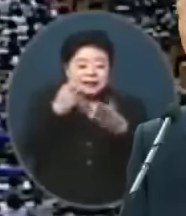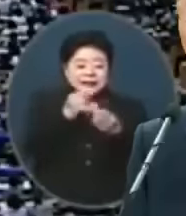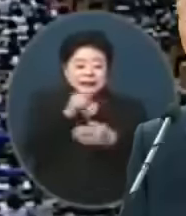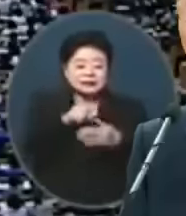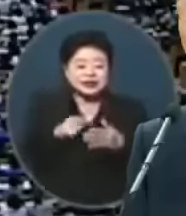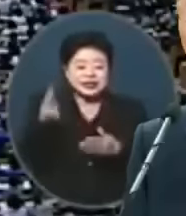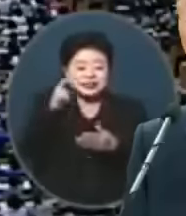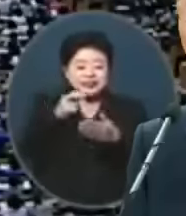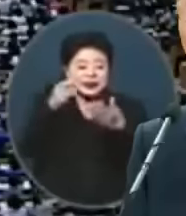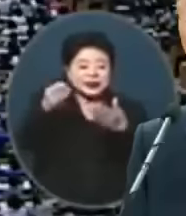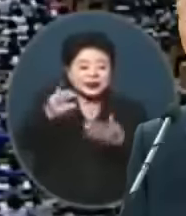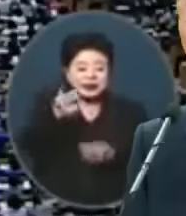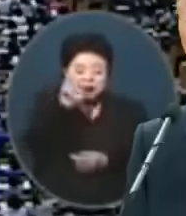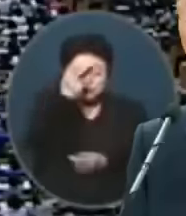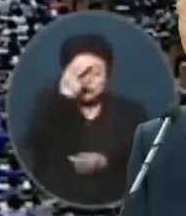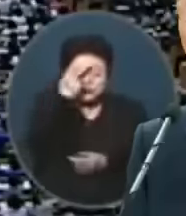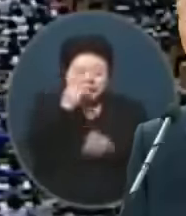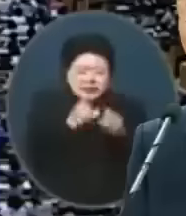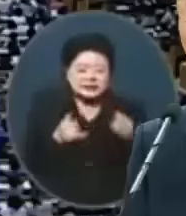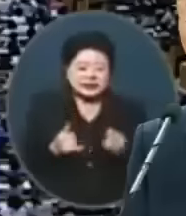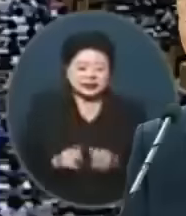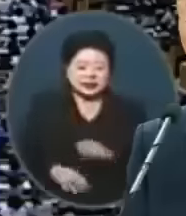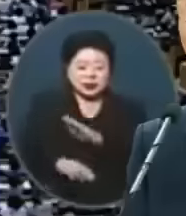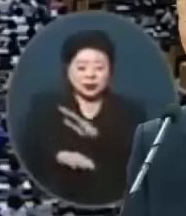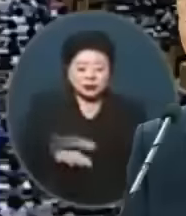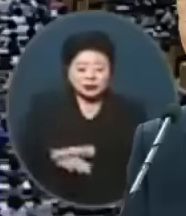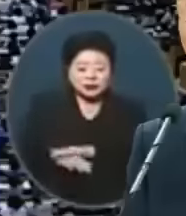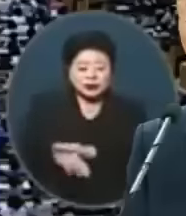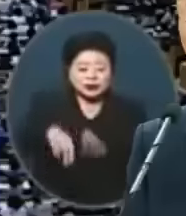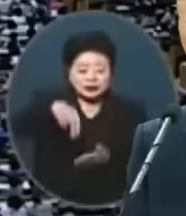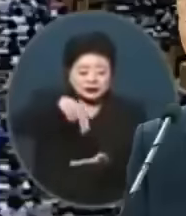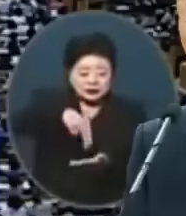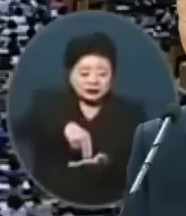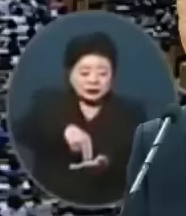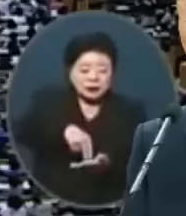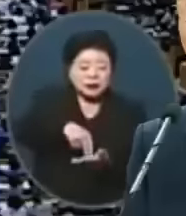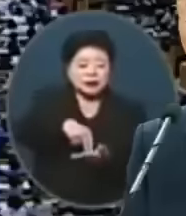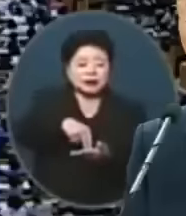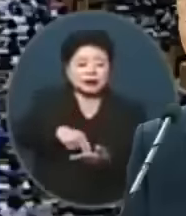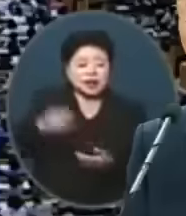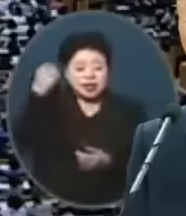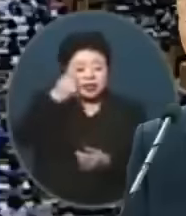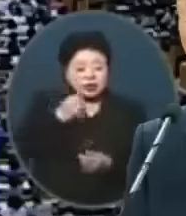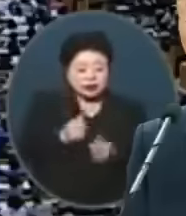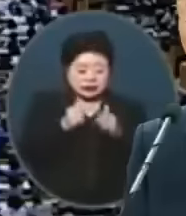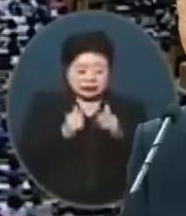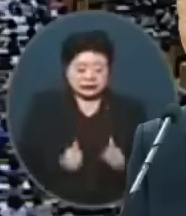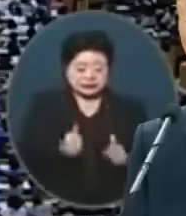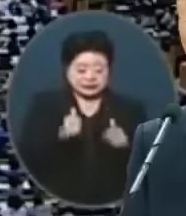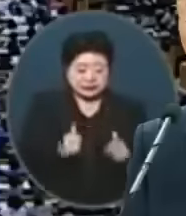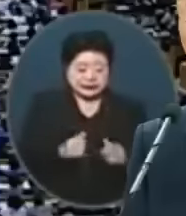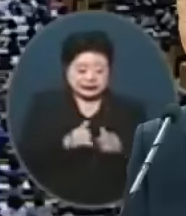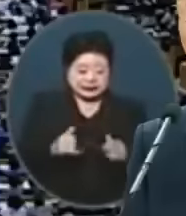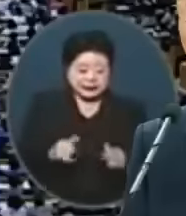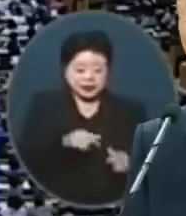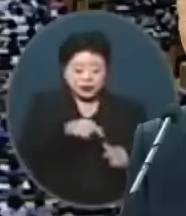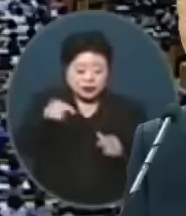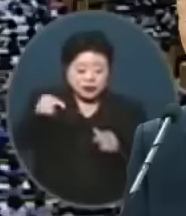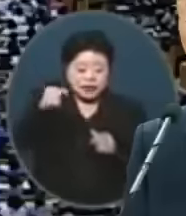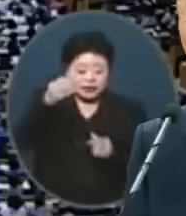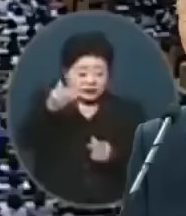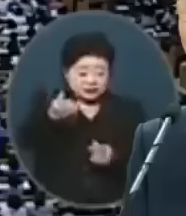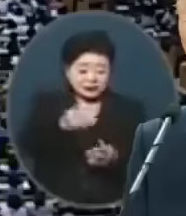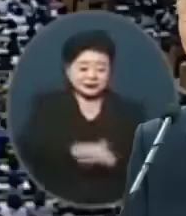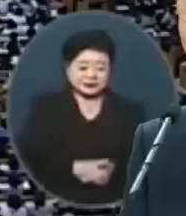중에 찬송하리니 그가 궁핍한 자의 오른쪽에 서사 그 영혼을 심판하려 하는 자들에게서 구원하실